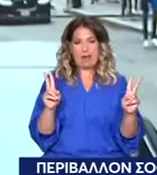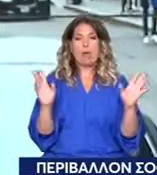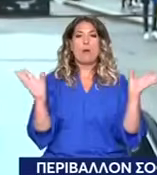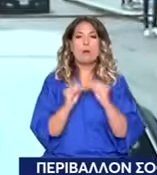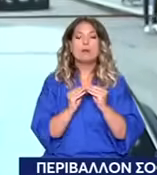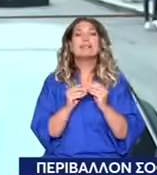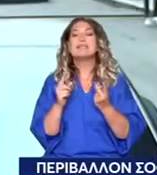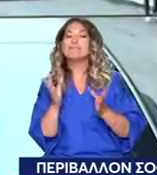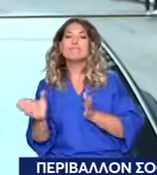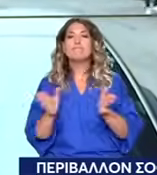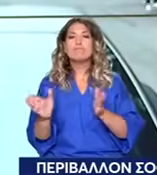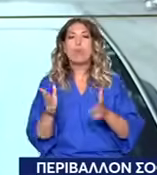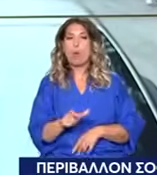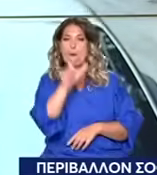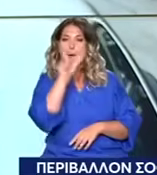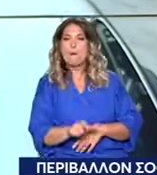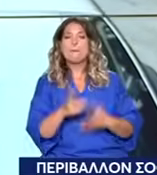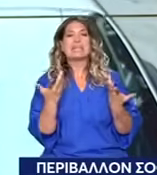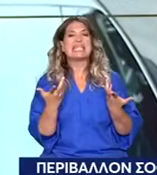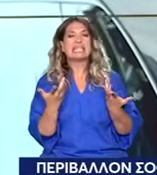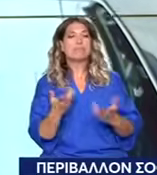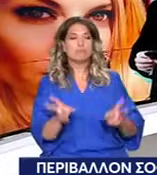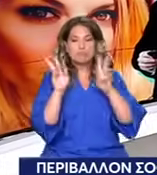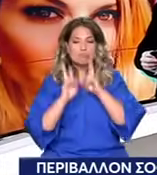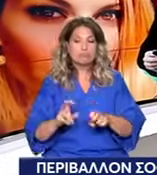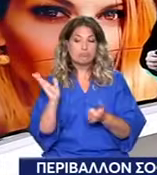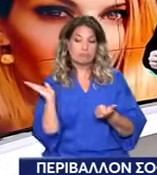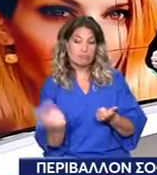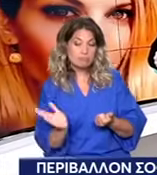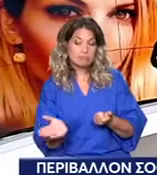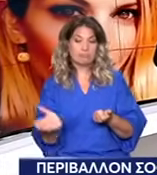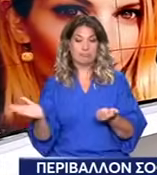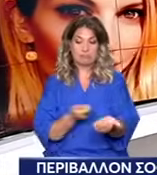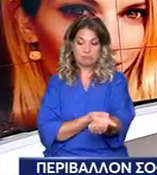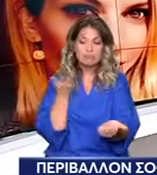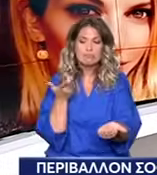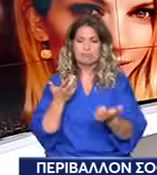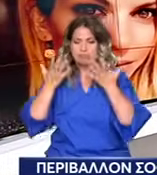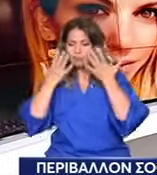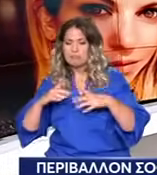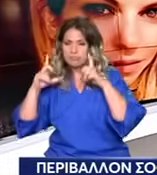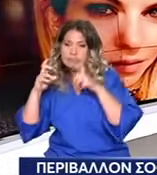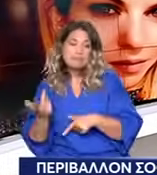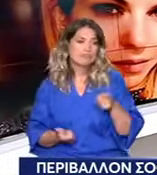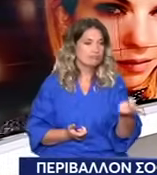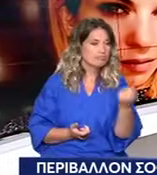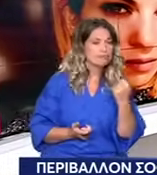μια τοξικολογική, κάτι, διότι θα έπρεπε να δουν οι αστυνομικοί εάν ήταν υπό την επίρρεια από